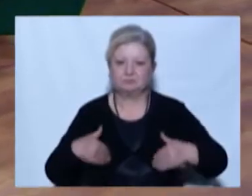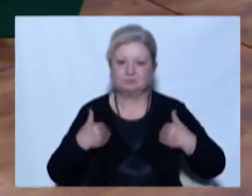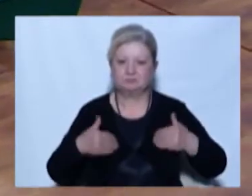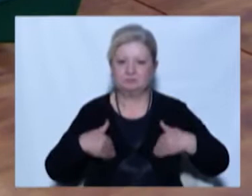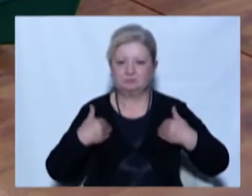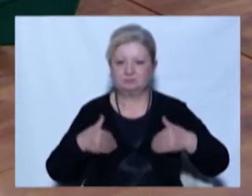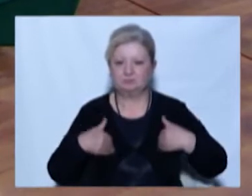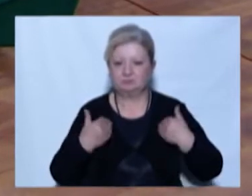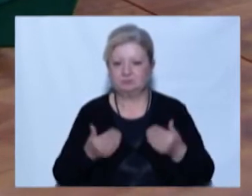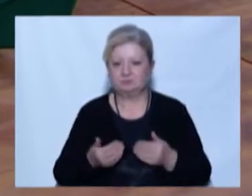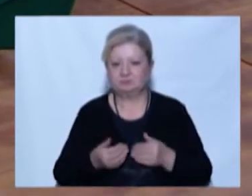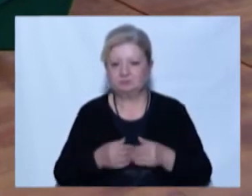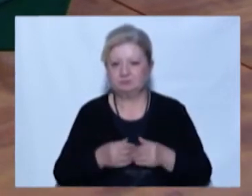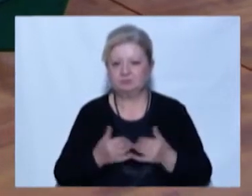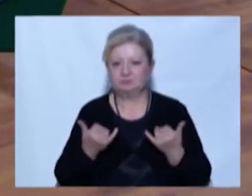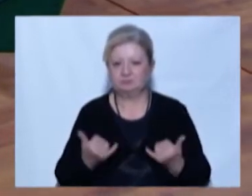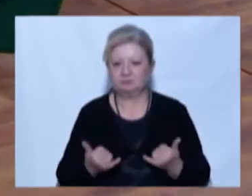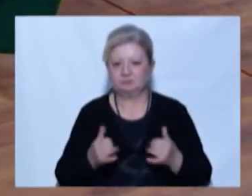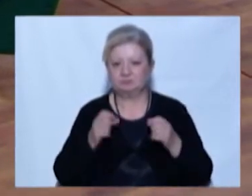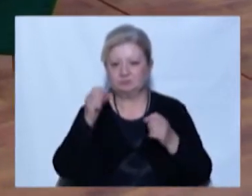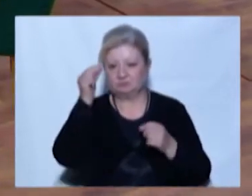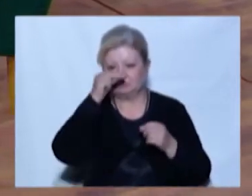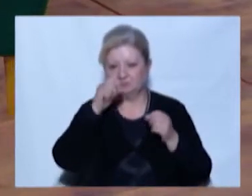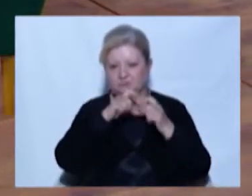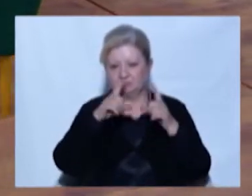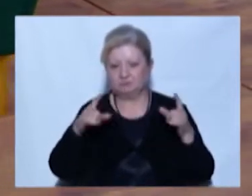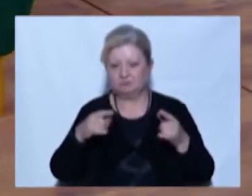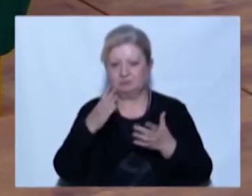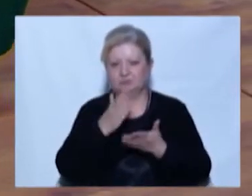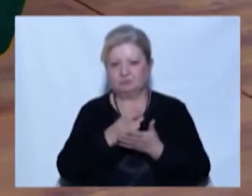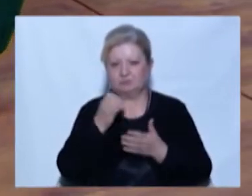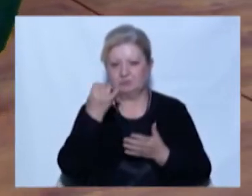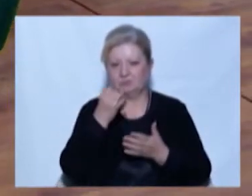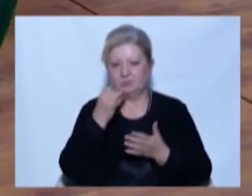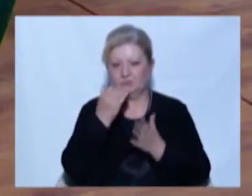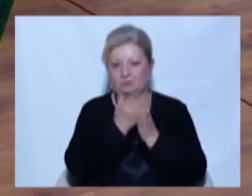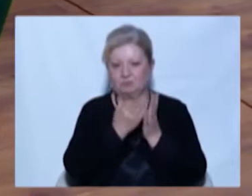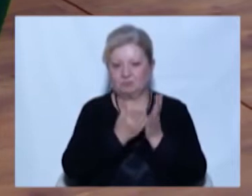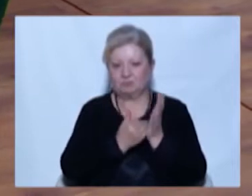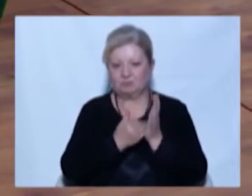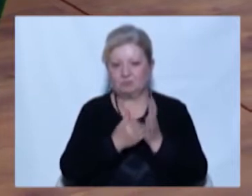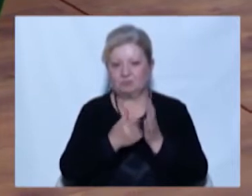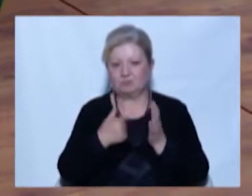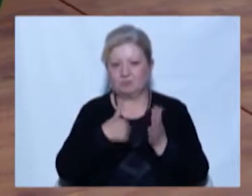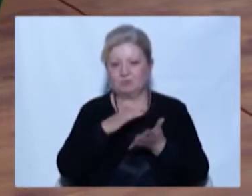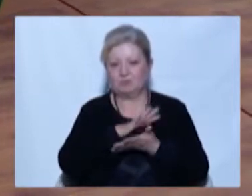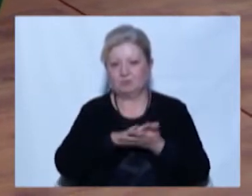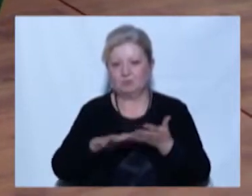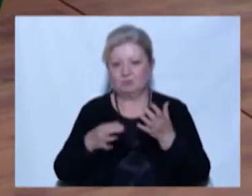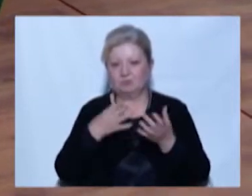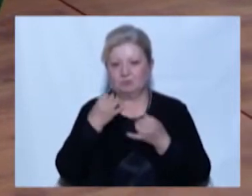მოგესალმებით მეგობრებო. დღეს ტელესკოლაში ისტორიის გაკვეთილია. Ჩვენ ვაგრძელებთ